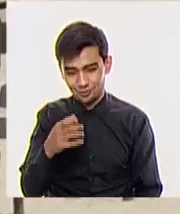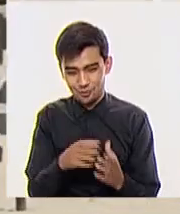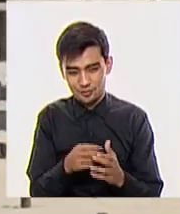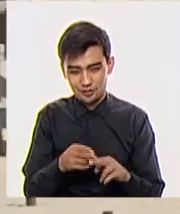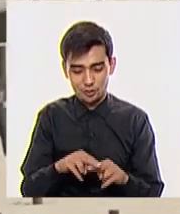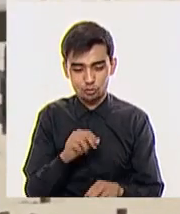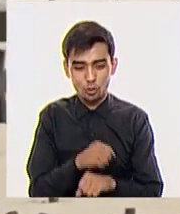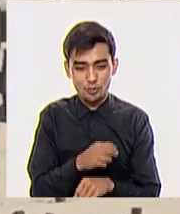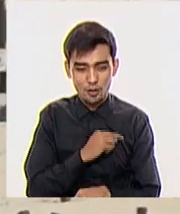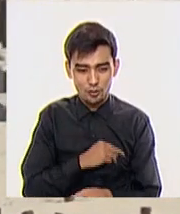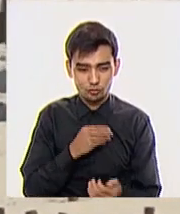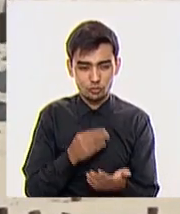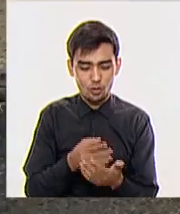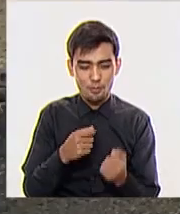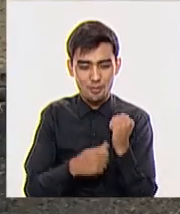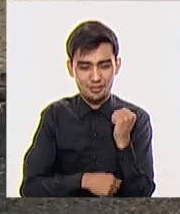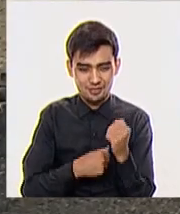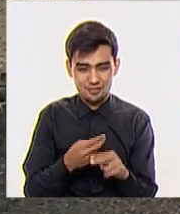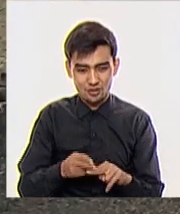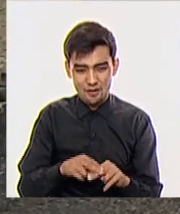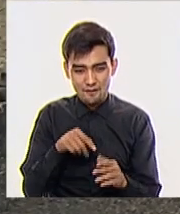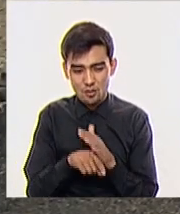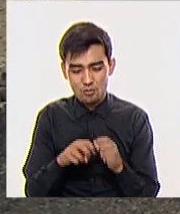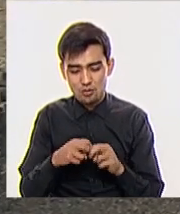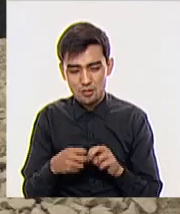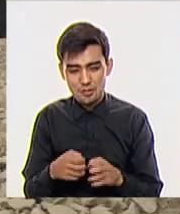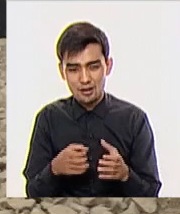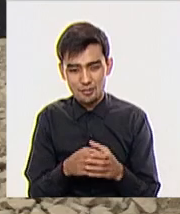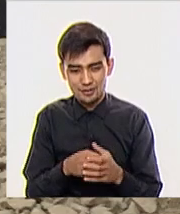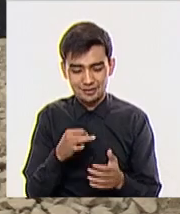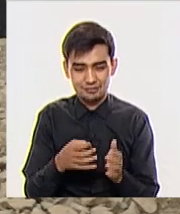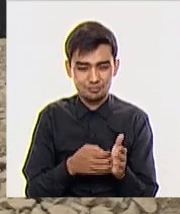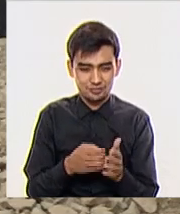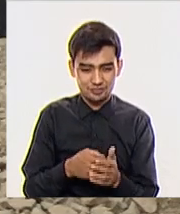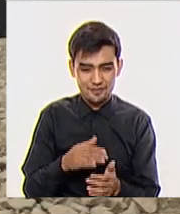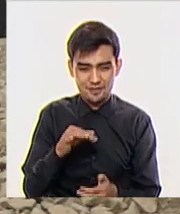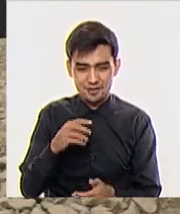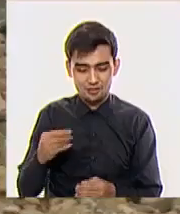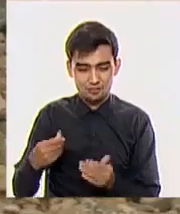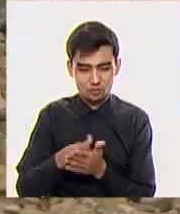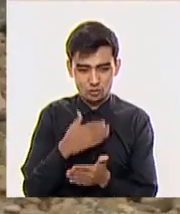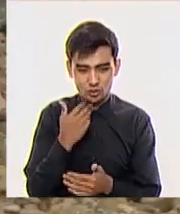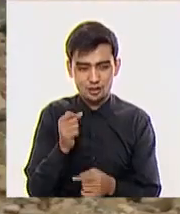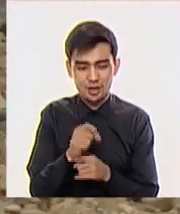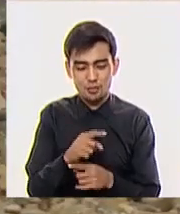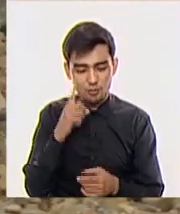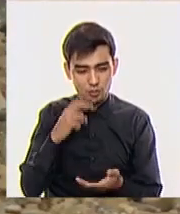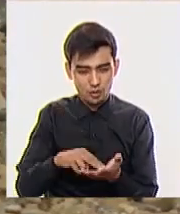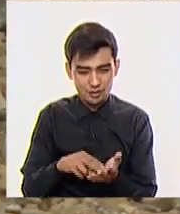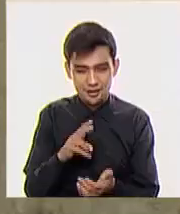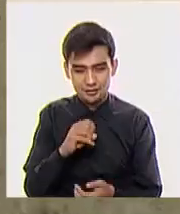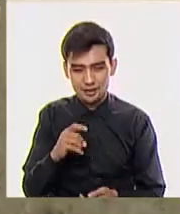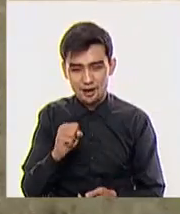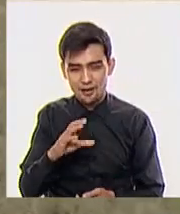остановку работ объяснили удорожанием стройматериалов, внутренними проблемами компании и отсутствием финансирования. Но заказчик проекта, компания